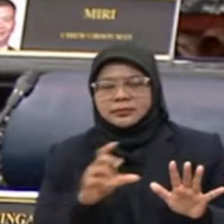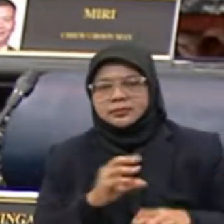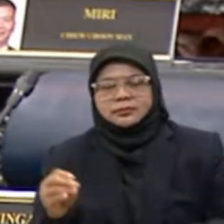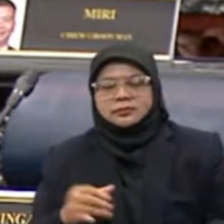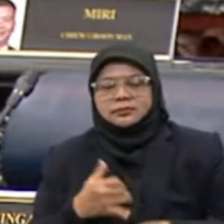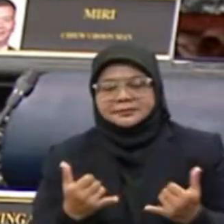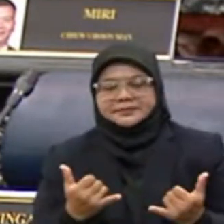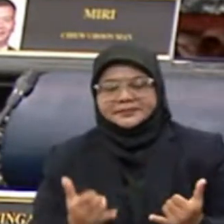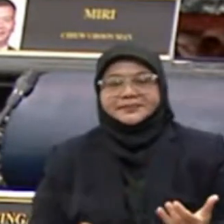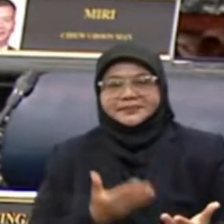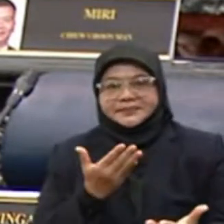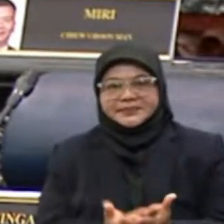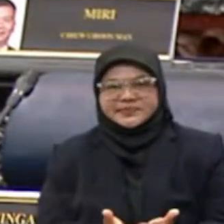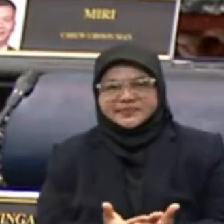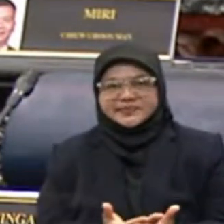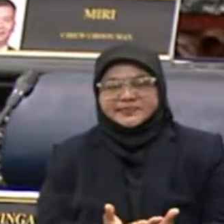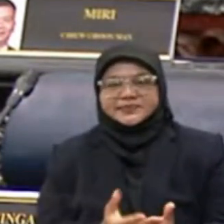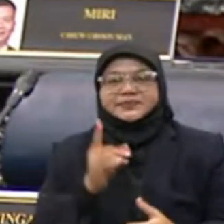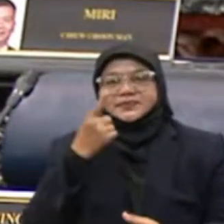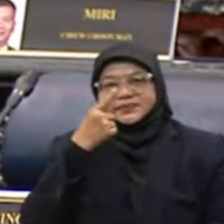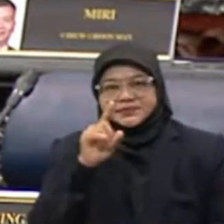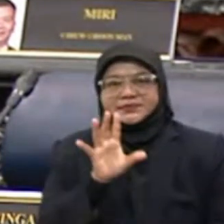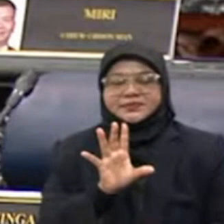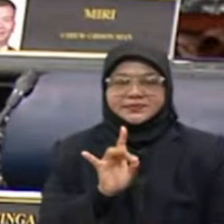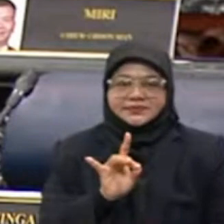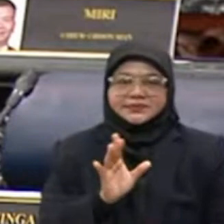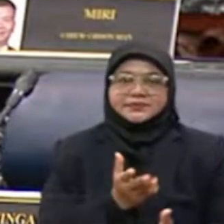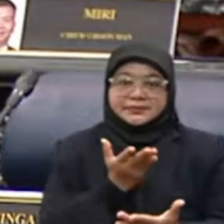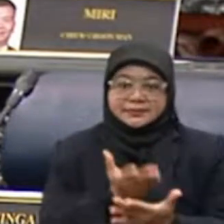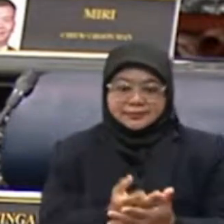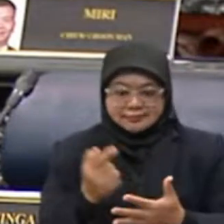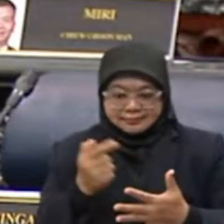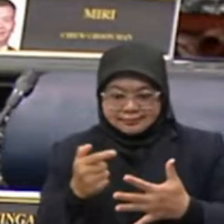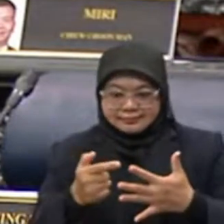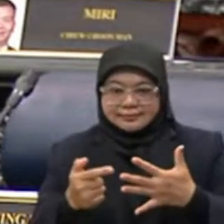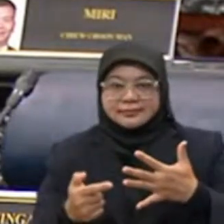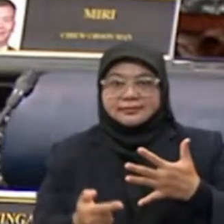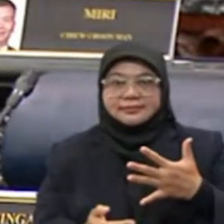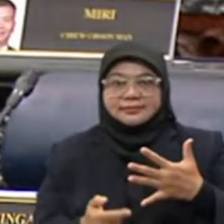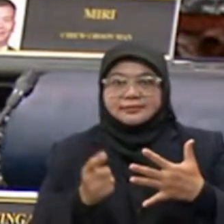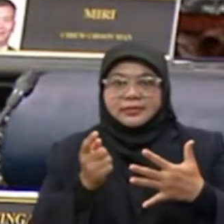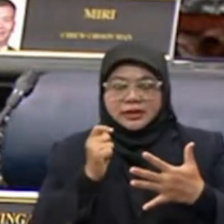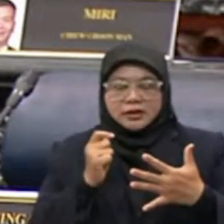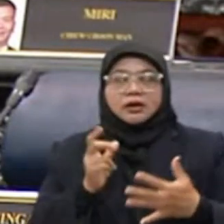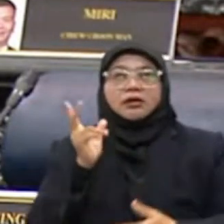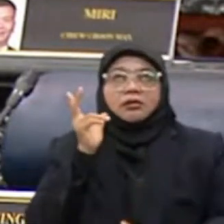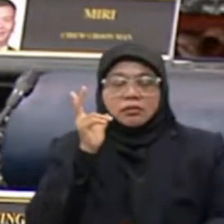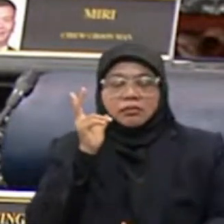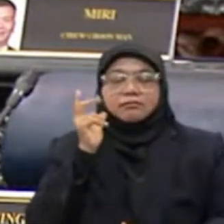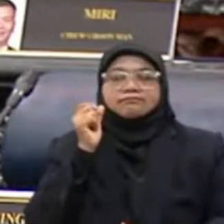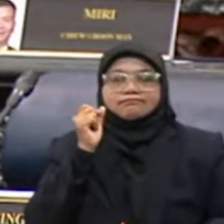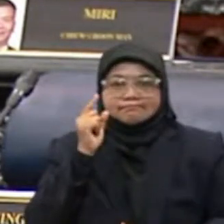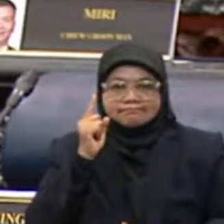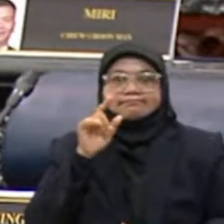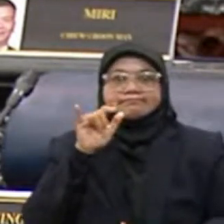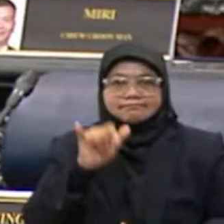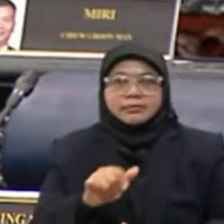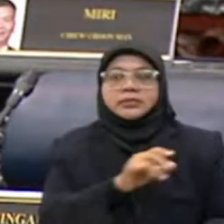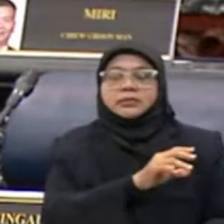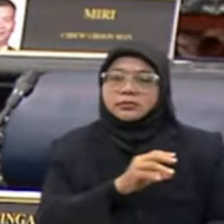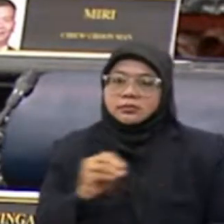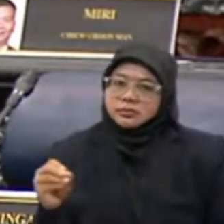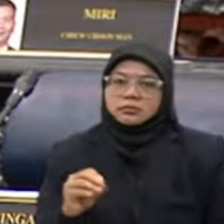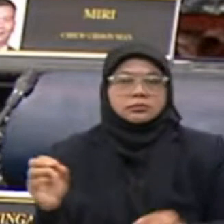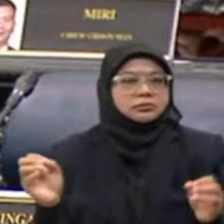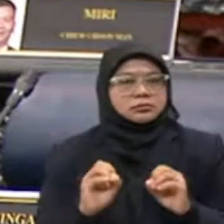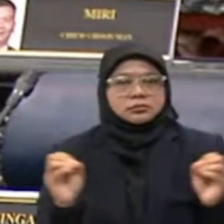saya mencadangkan dalam delapan cadangan yang dikemukakan tadi saya mendengar dengan teliti tetapi tidak